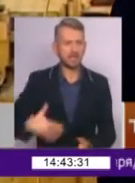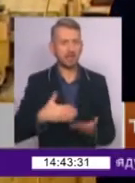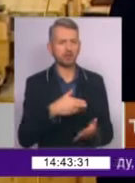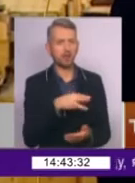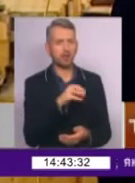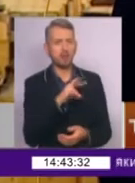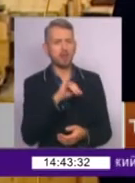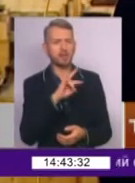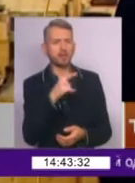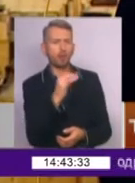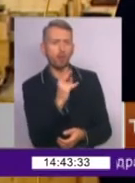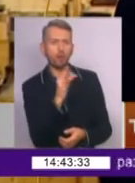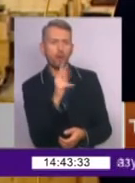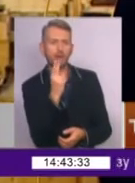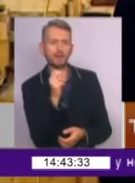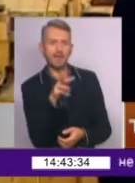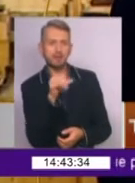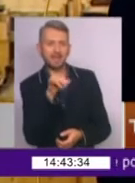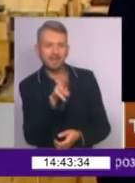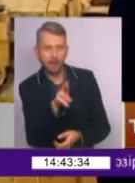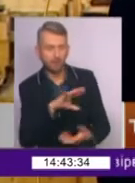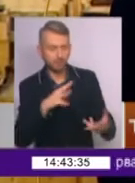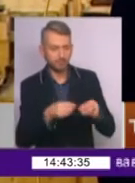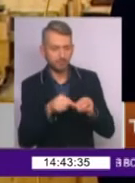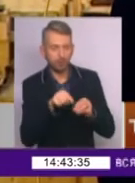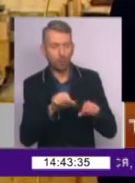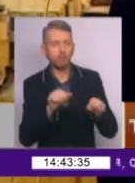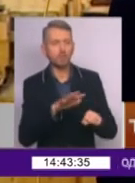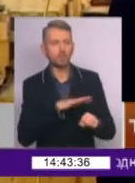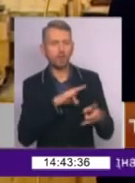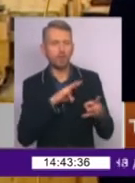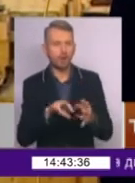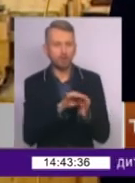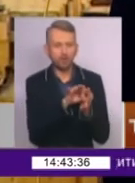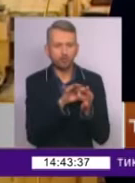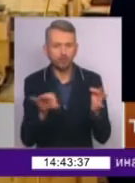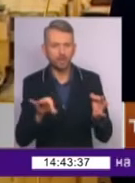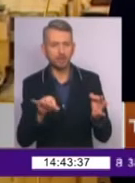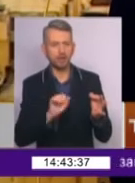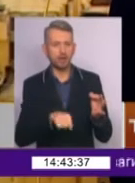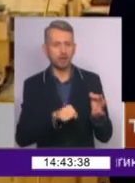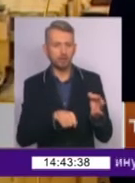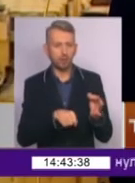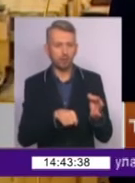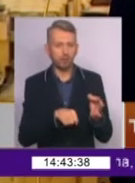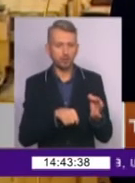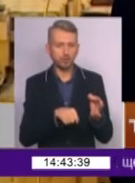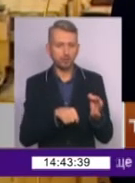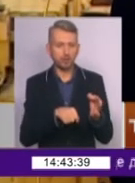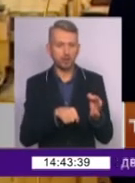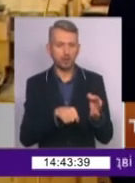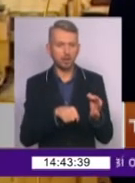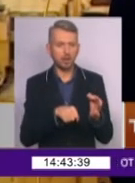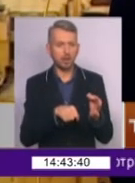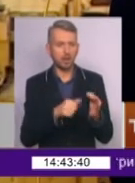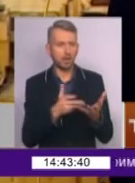то внаслідок цього процесу може ураження судин може відмирати частинки пальців, вушних